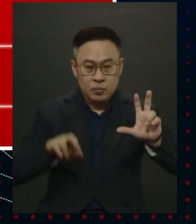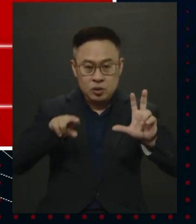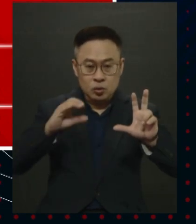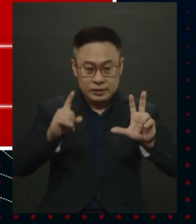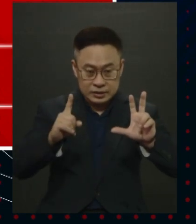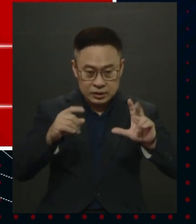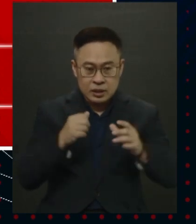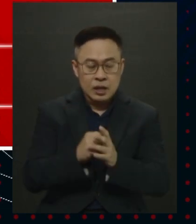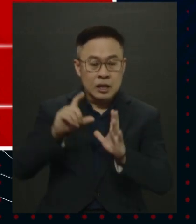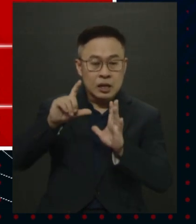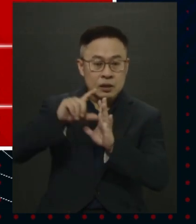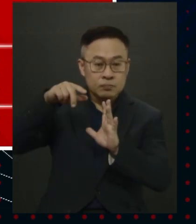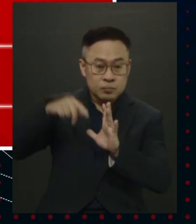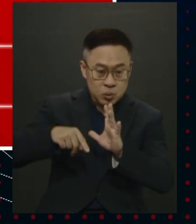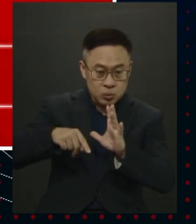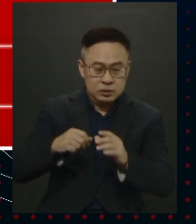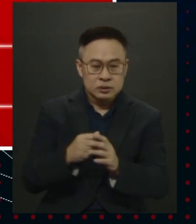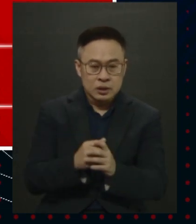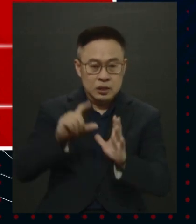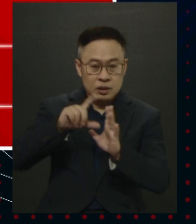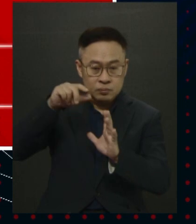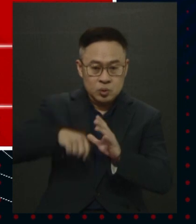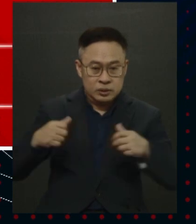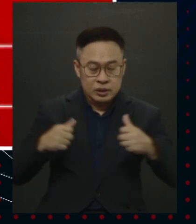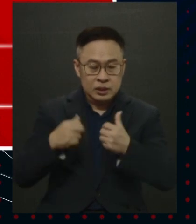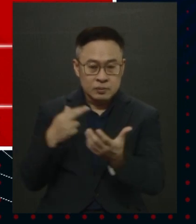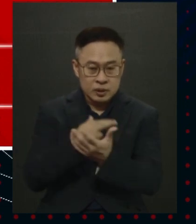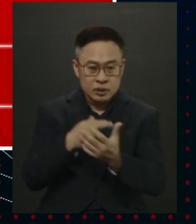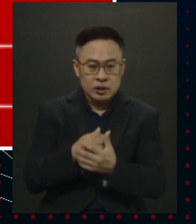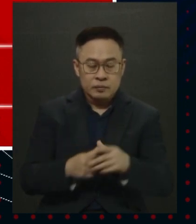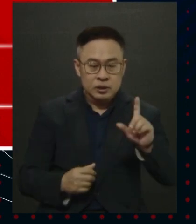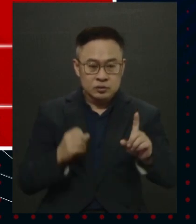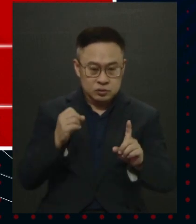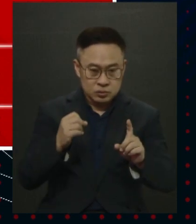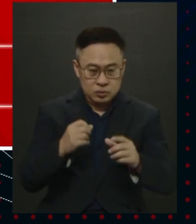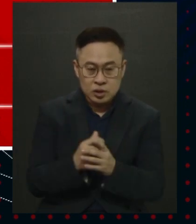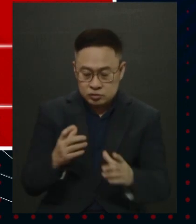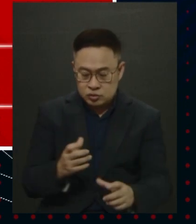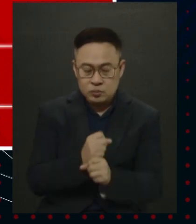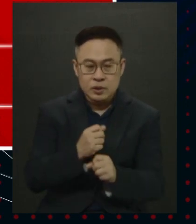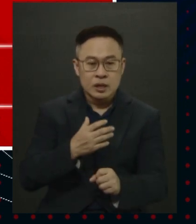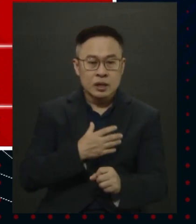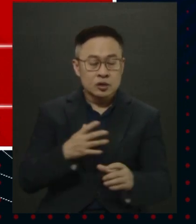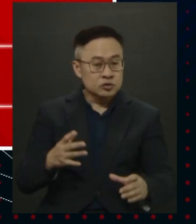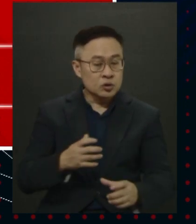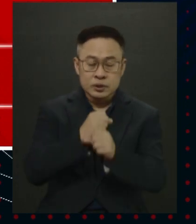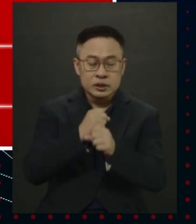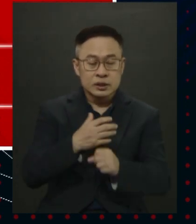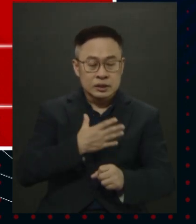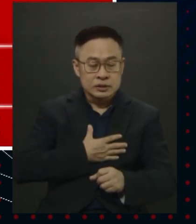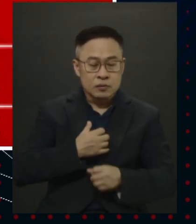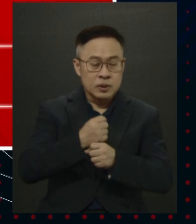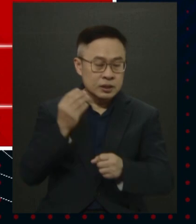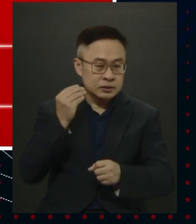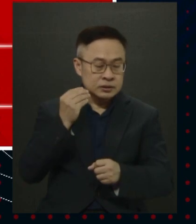วอเลอร์เล่นที่สนามเชียงใหม่นะครับชนะราชบุรีไป 1-0ครับนี่เจ้าบ้านชนะหมดเลยนะคะเกมเมื่อวานนี้บอลเอียงซ้ายเป็น